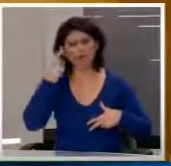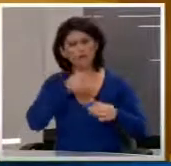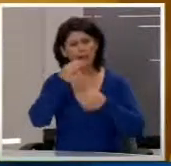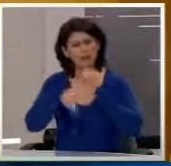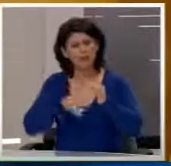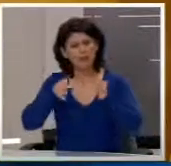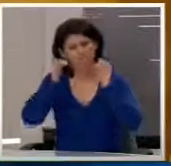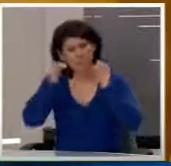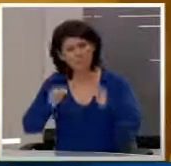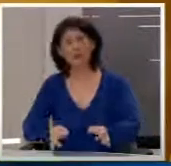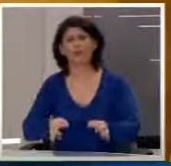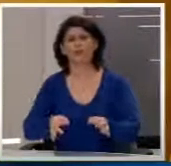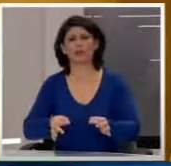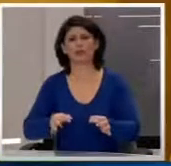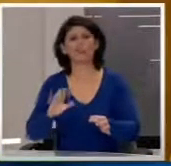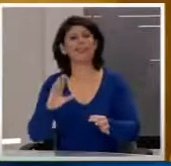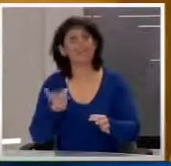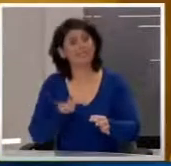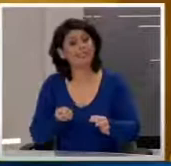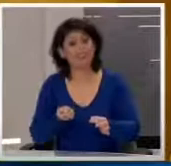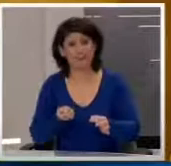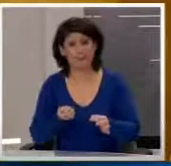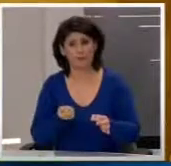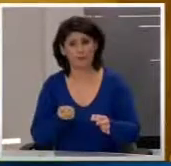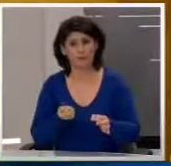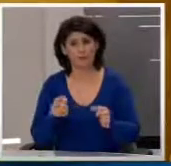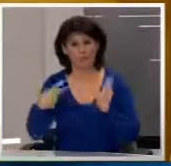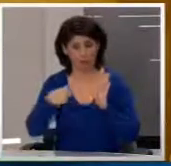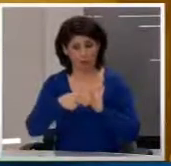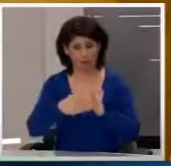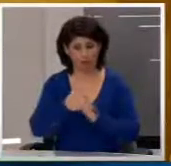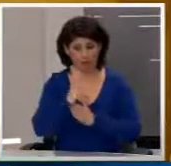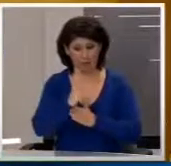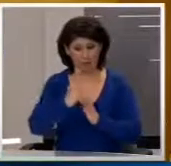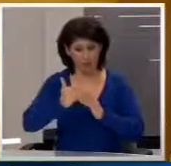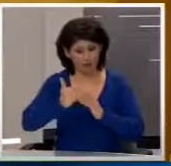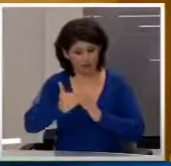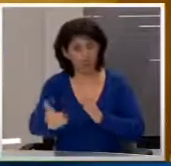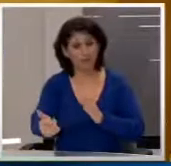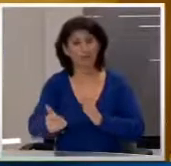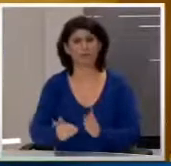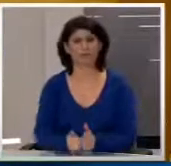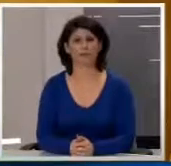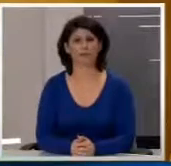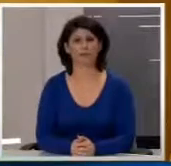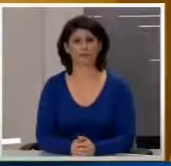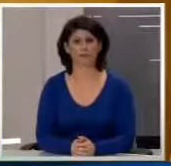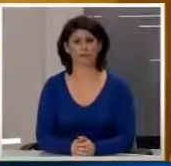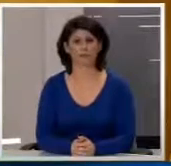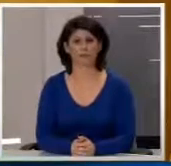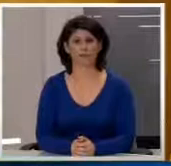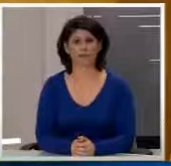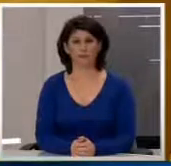εξήγησε απολύτως τι συνέβη από το 2015 και μετά και τι